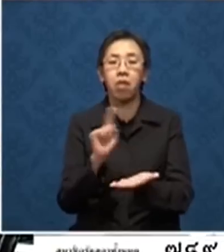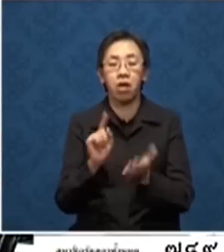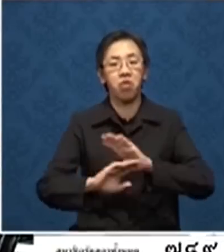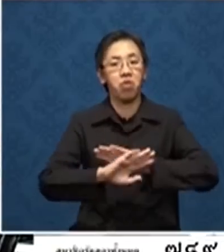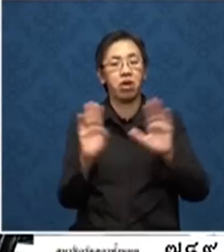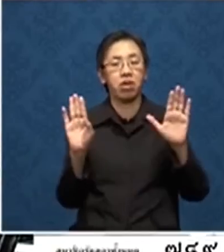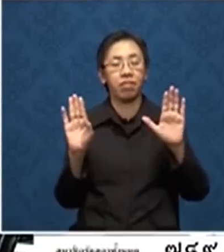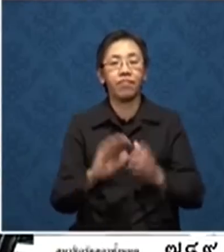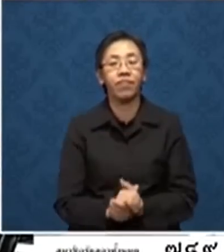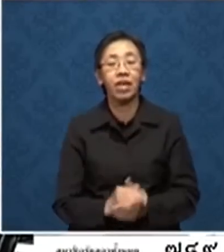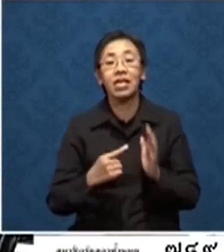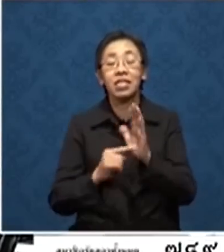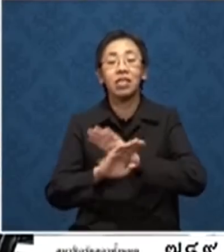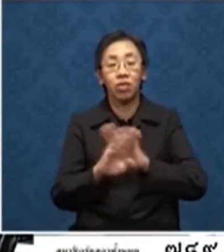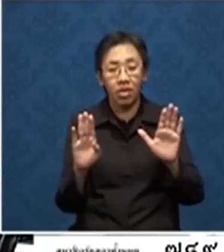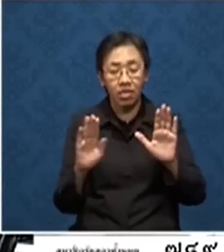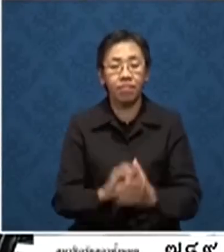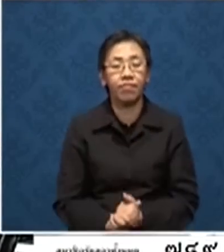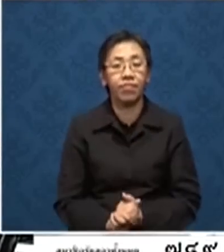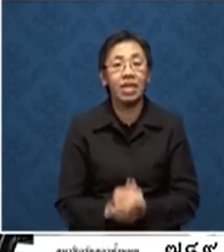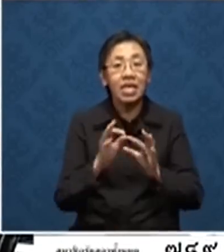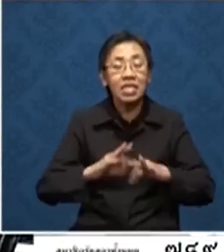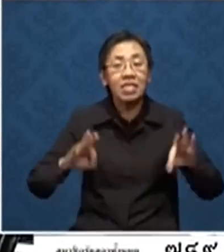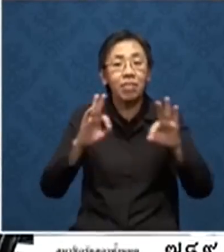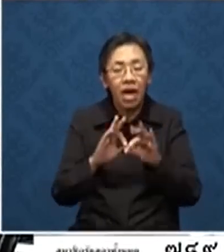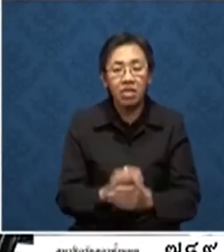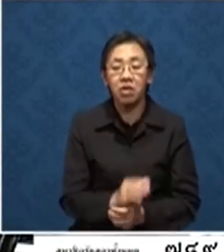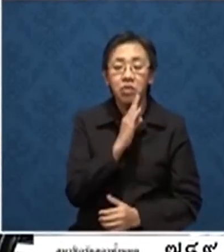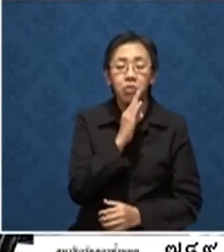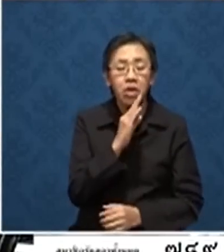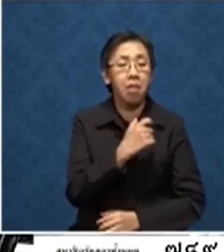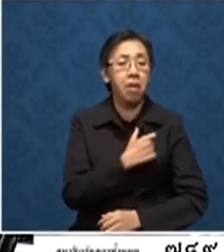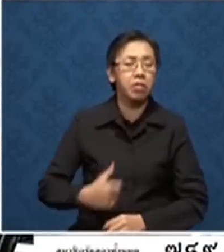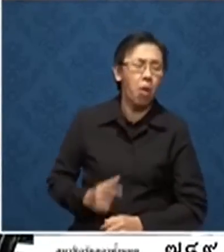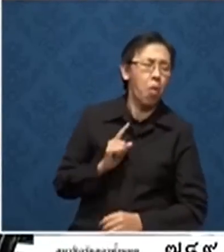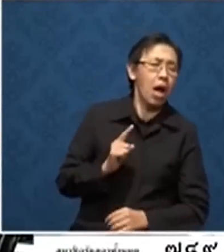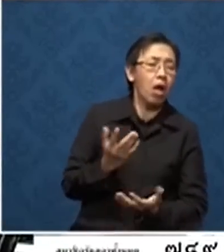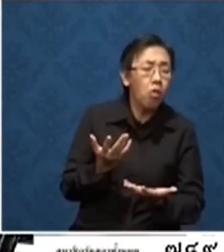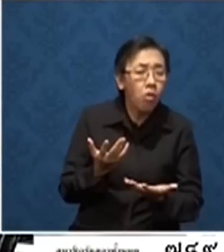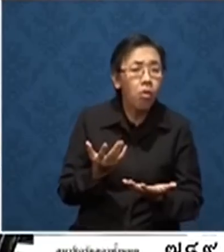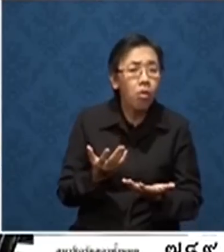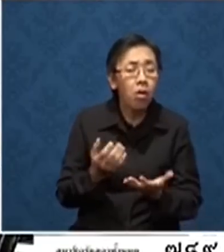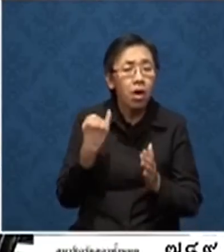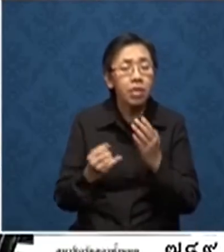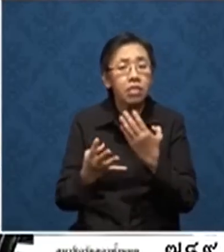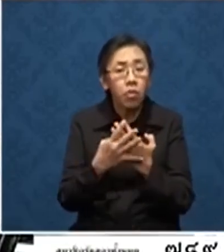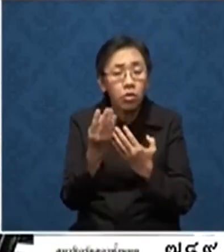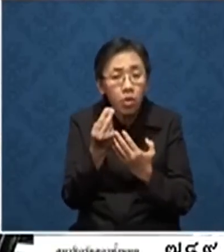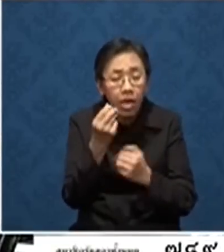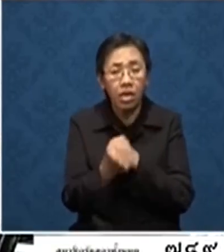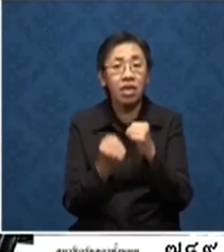แล้วที่สำคัญหมิ่นประมาทพระมหากษัตริย์กำหนดโทษจำคุก 1ปี